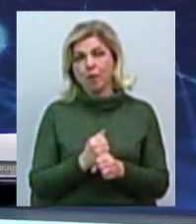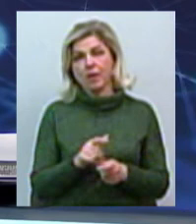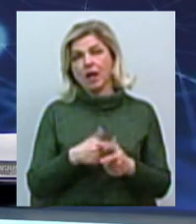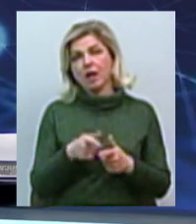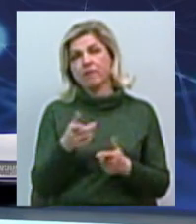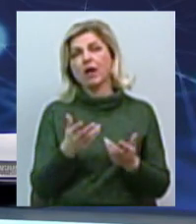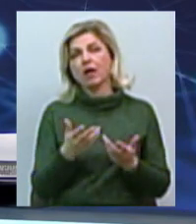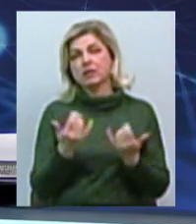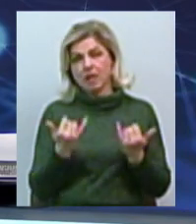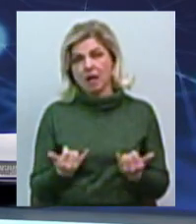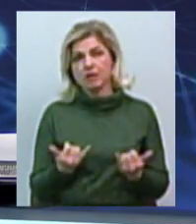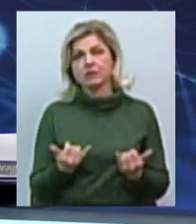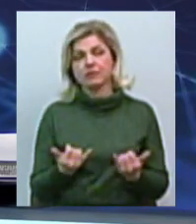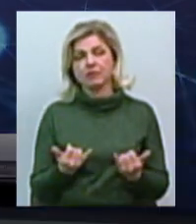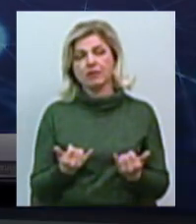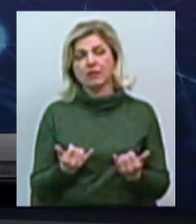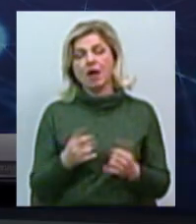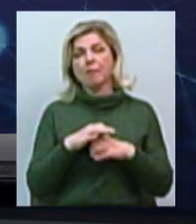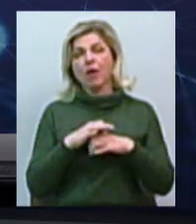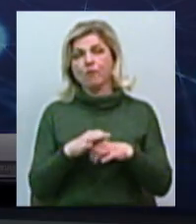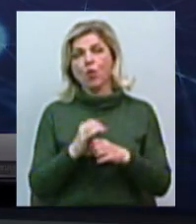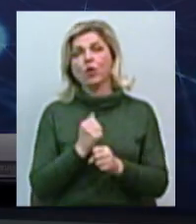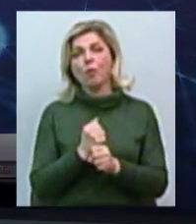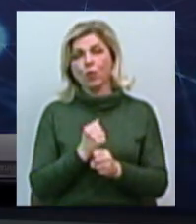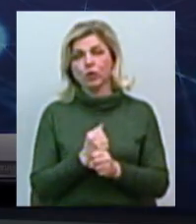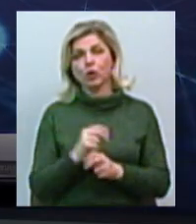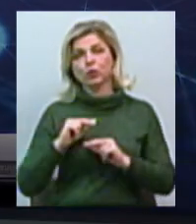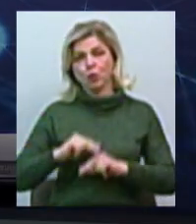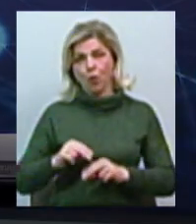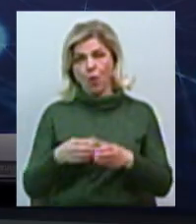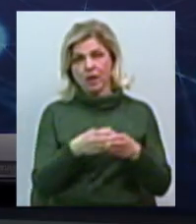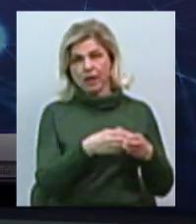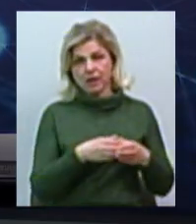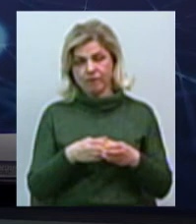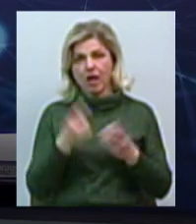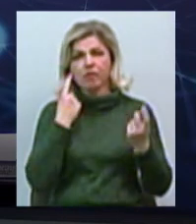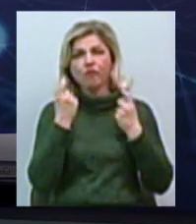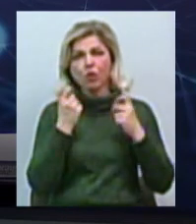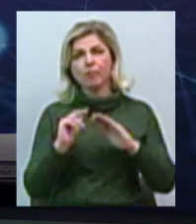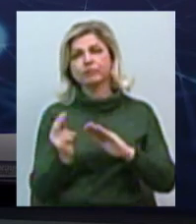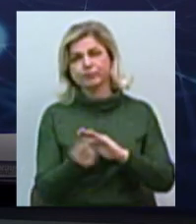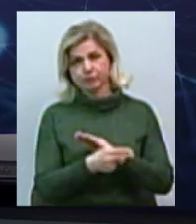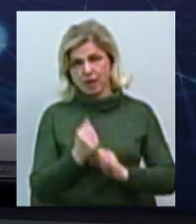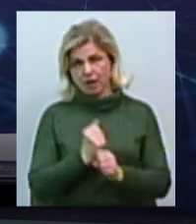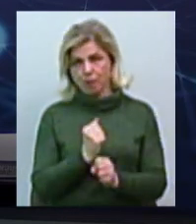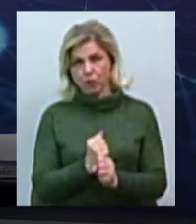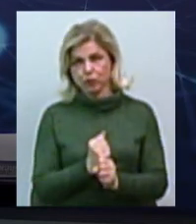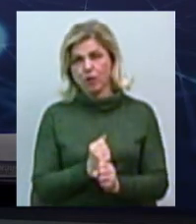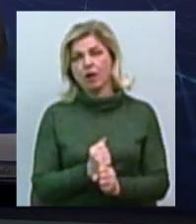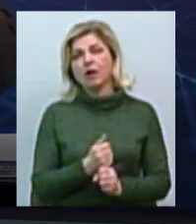перерахували? Зараз ми проводимо роботу в трудових колективах. Інформаційно роз'яснюємо роботу.